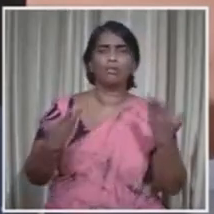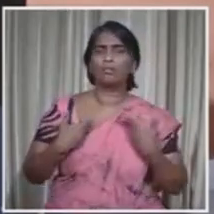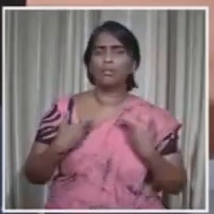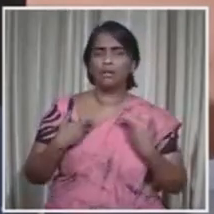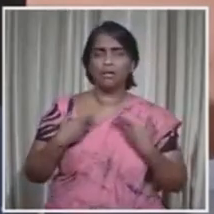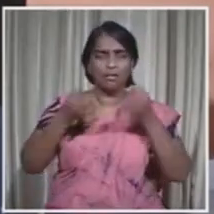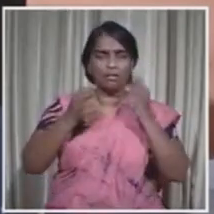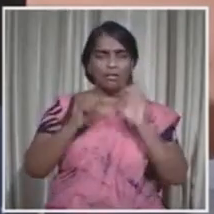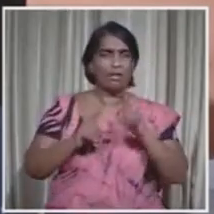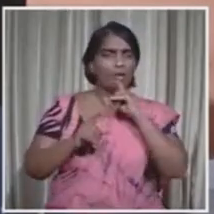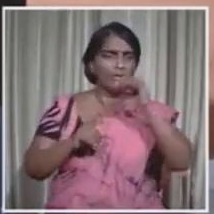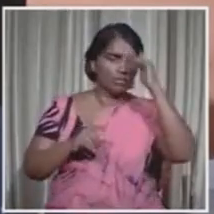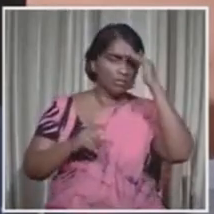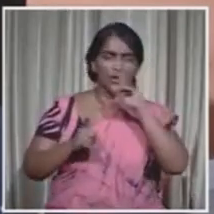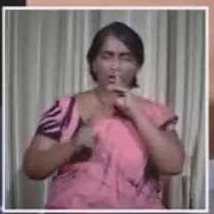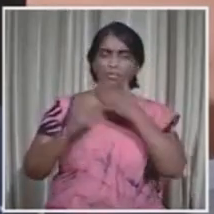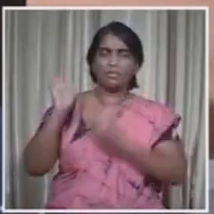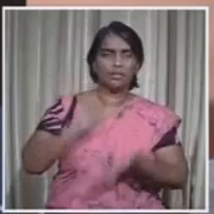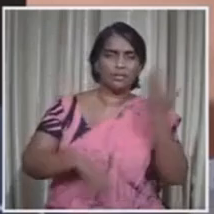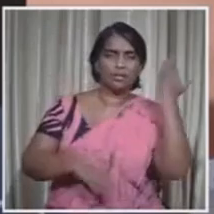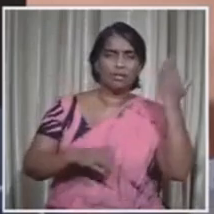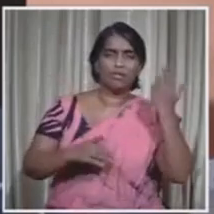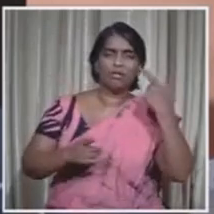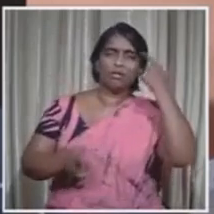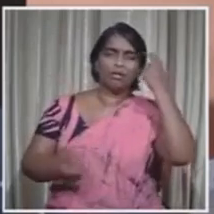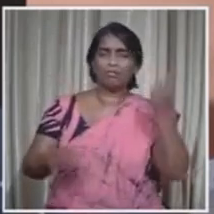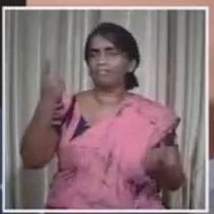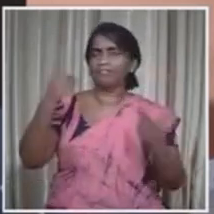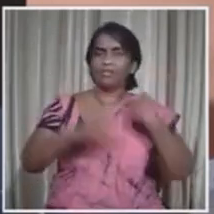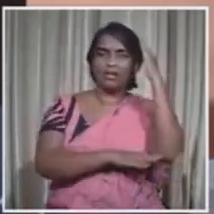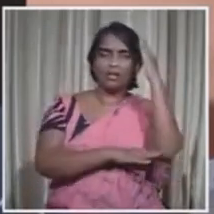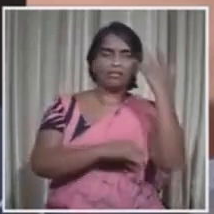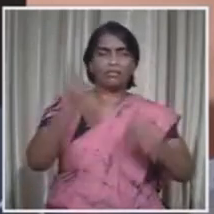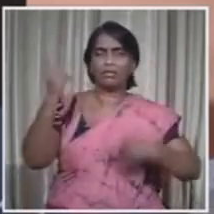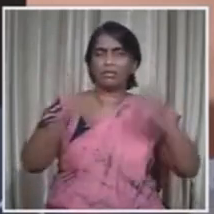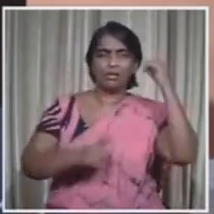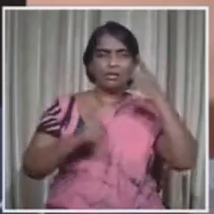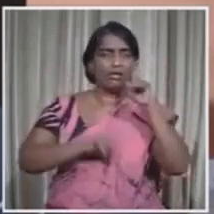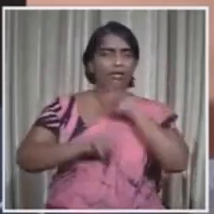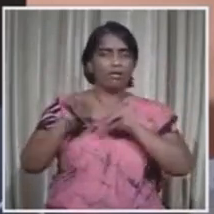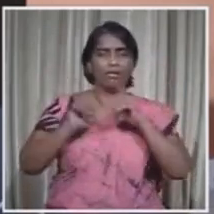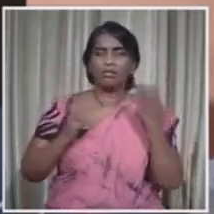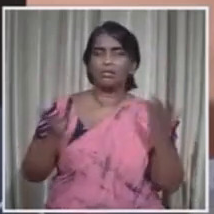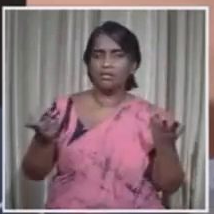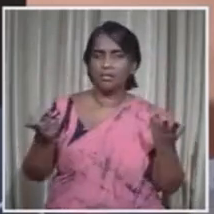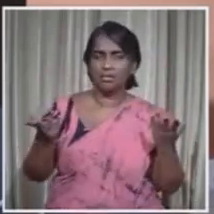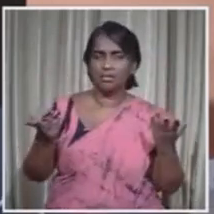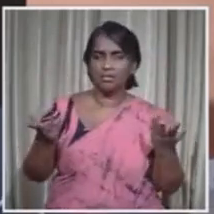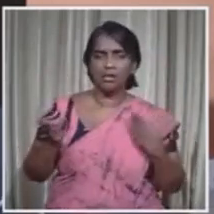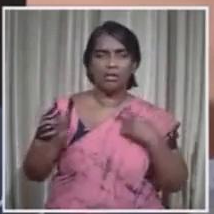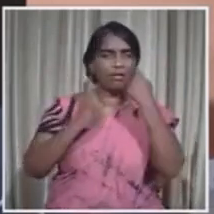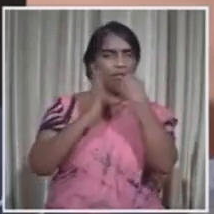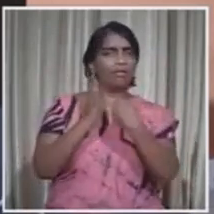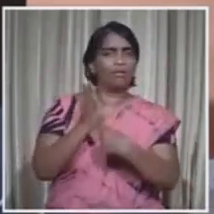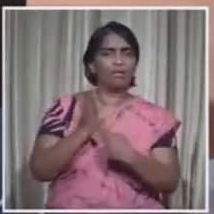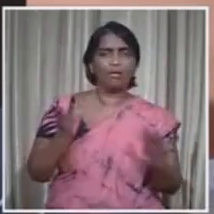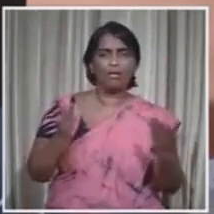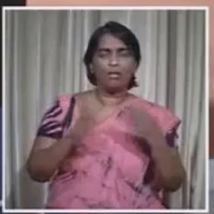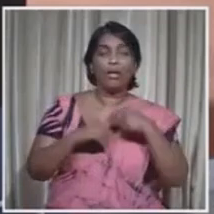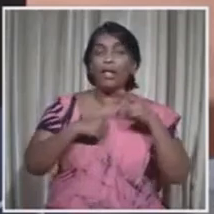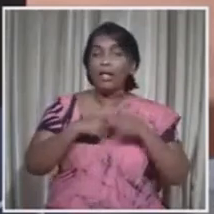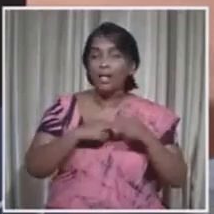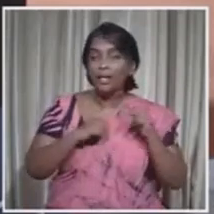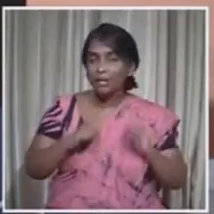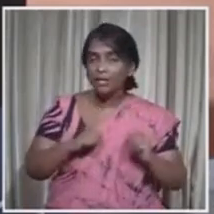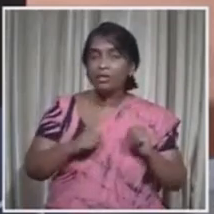පාර්ලිමේන්තුවේ කතානායකතුමා කියලා නැගිටලා යනවා. ඊට පස්සේ ඕන කට්ටිය නැගිටිනවා, අත උස්සන්න කියනවා, අත උස්සම කතා කරන්න කියනවා. ඊට පස්සේ ලැයිස්තුවක් දානවා. මේ ඔක්කොම හේතුව